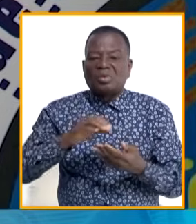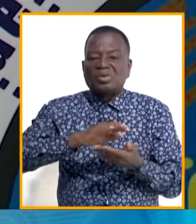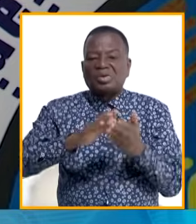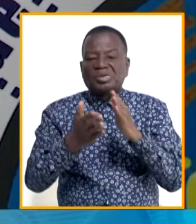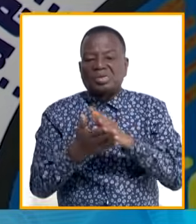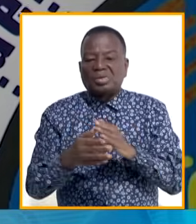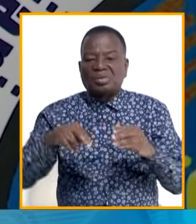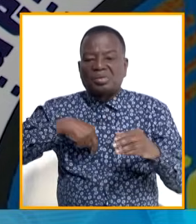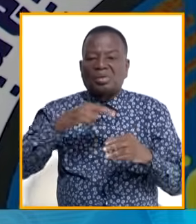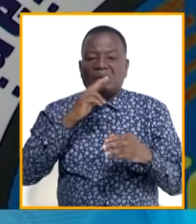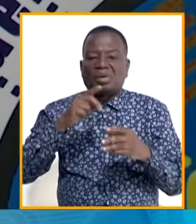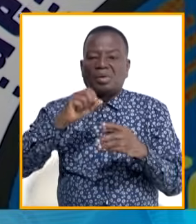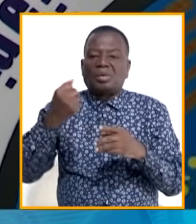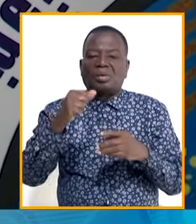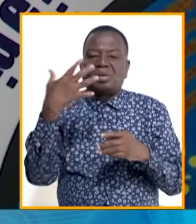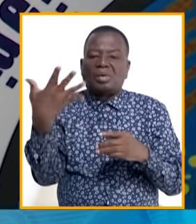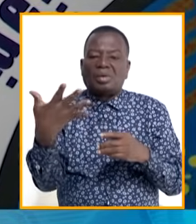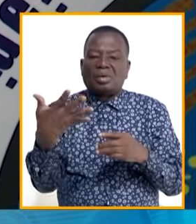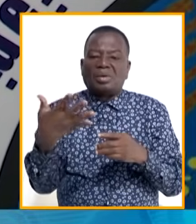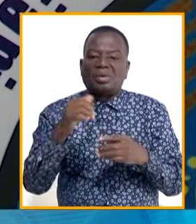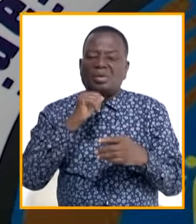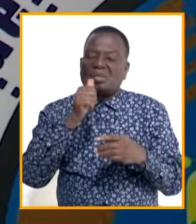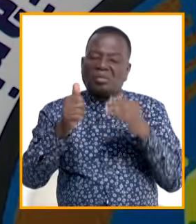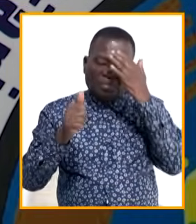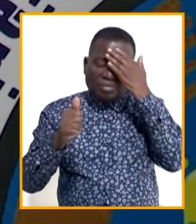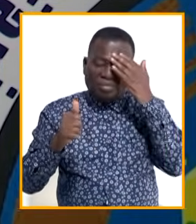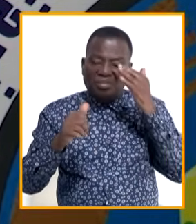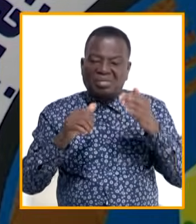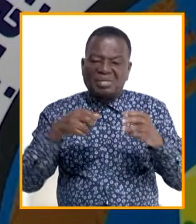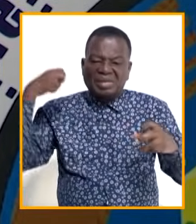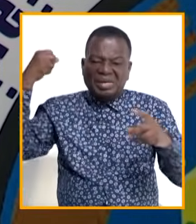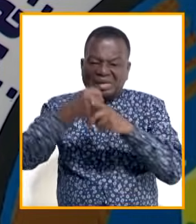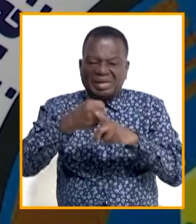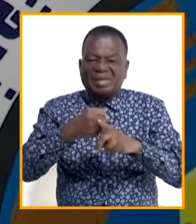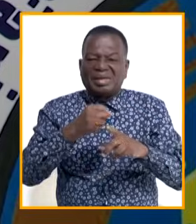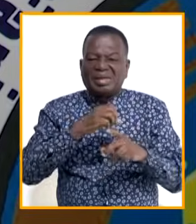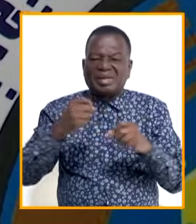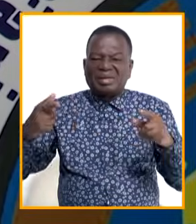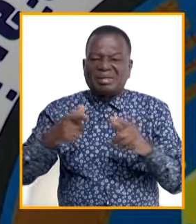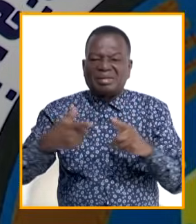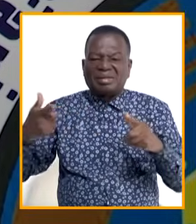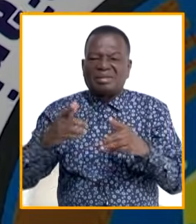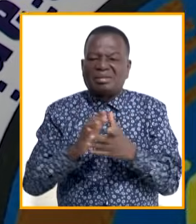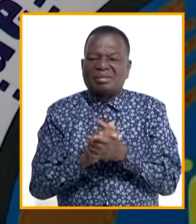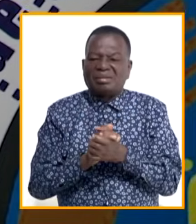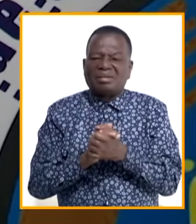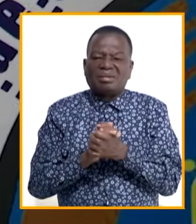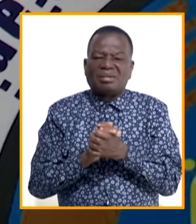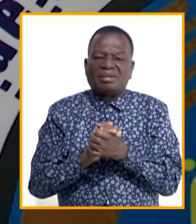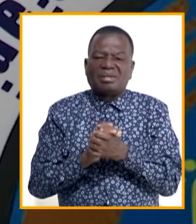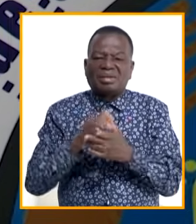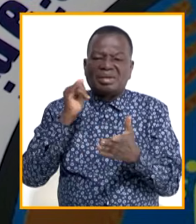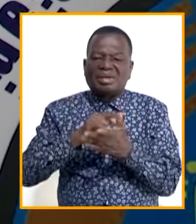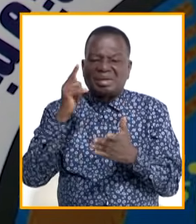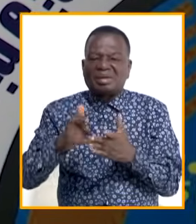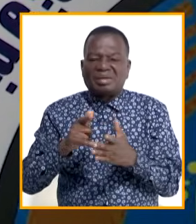maintenant. Donc, et puis en plus, ces attaques ne sont pas des attaques de grande envergure. Ce n'est pas la piraterie même en tant que telle. C'est